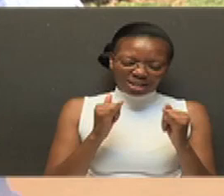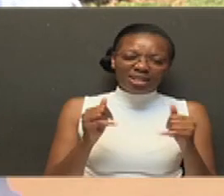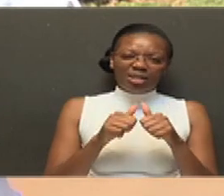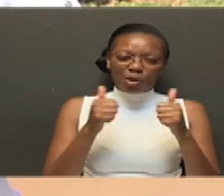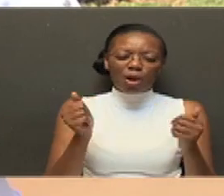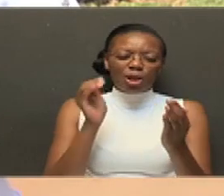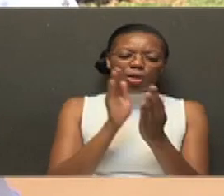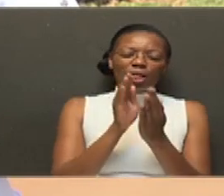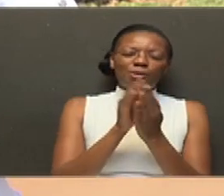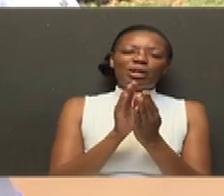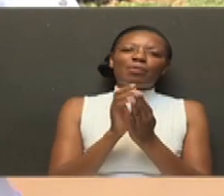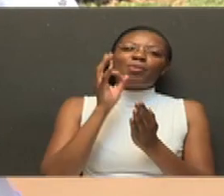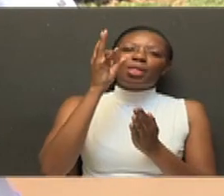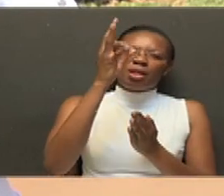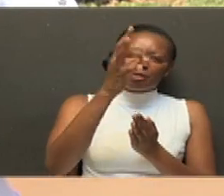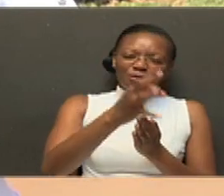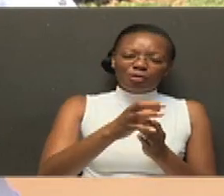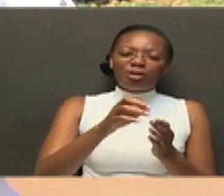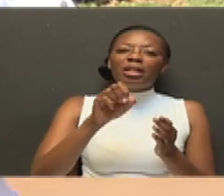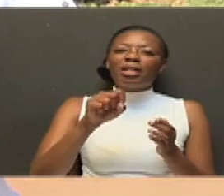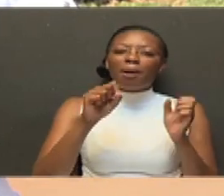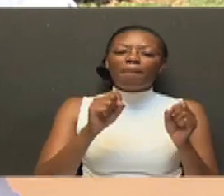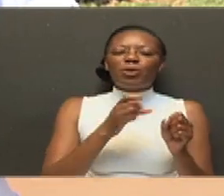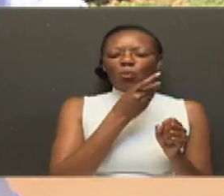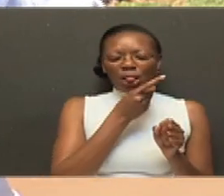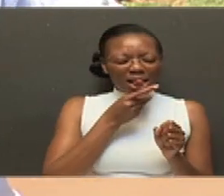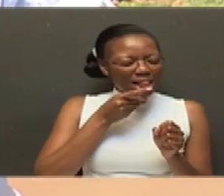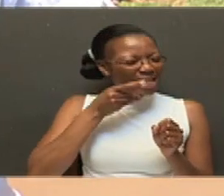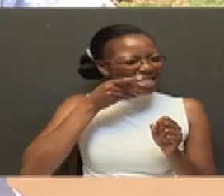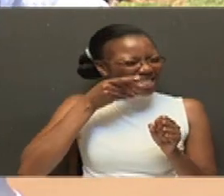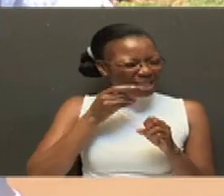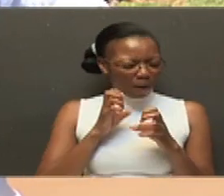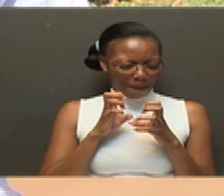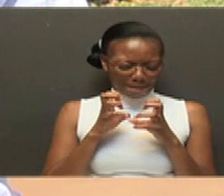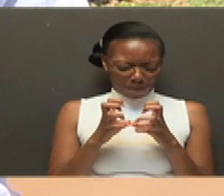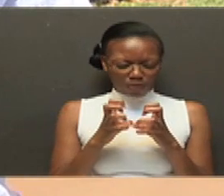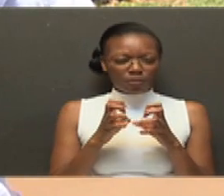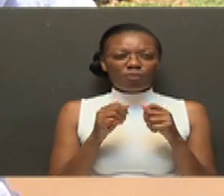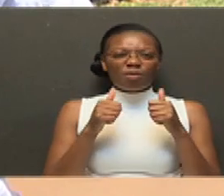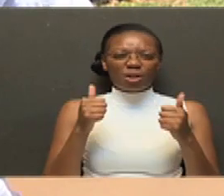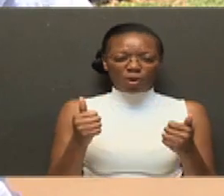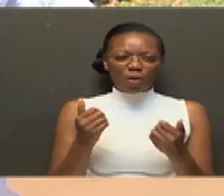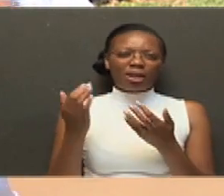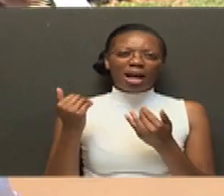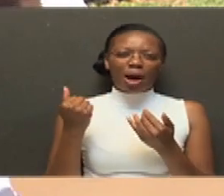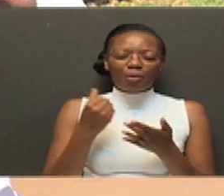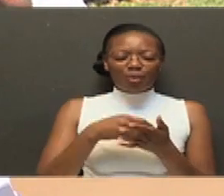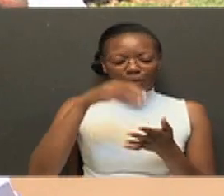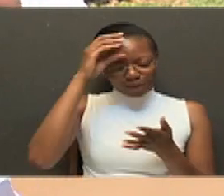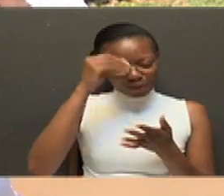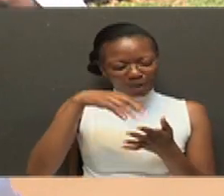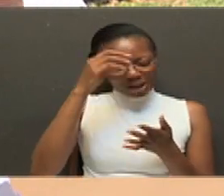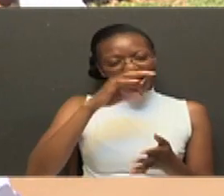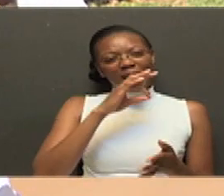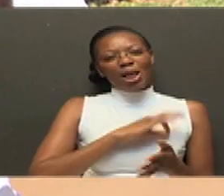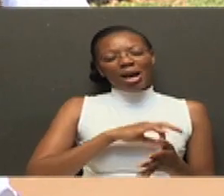iwapo ungependa kuwahifadhi kwa matumizi ya baadaye, hakisha kwamba umekausha hadi wakakauka vizuri. Natumai kwamba kipindi cha leo